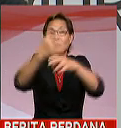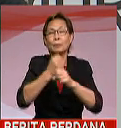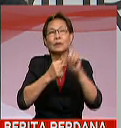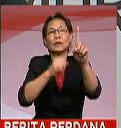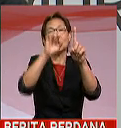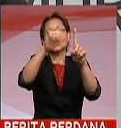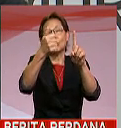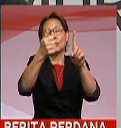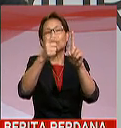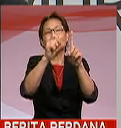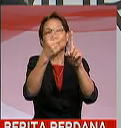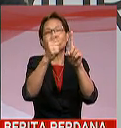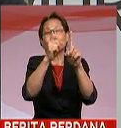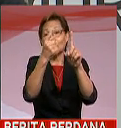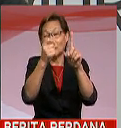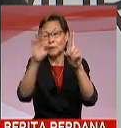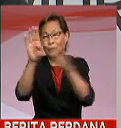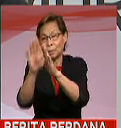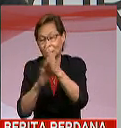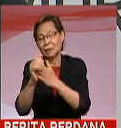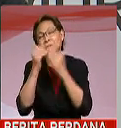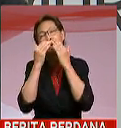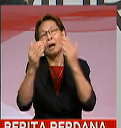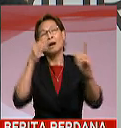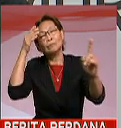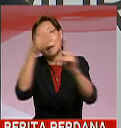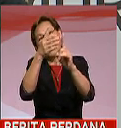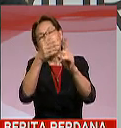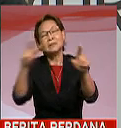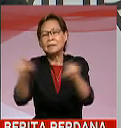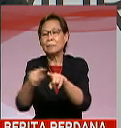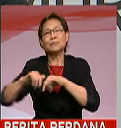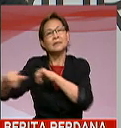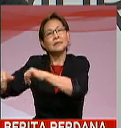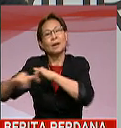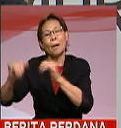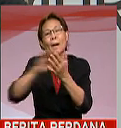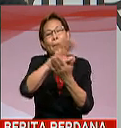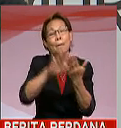111 bilion. InsyaAllah, kami akan mendapat sasaran kami sama seperti